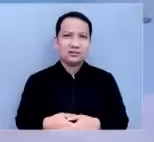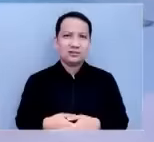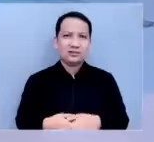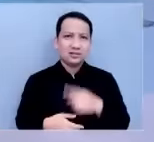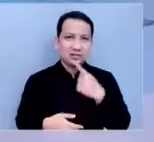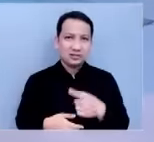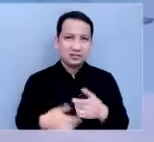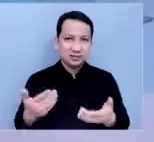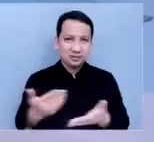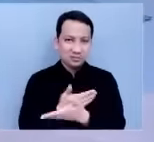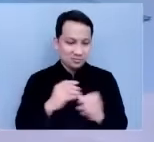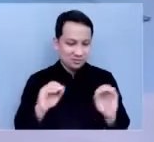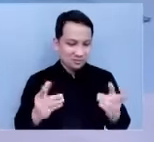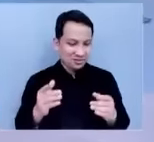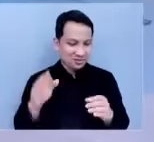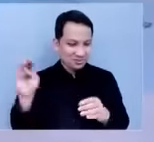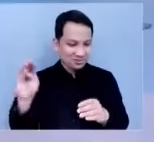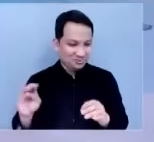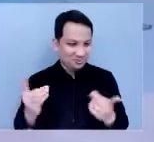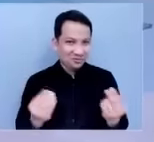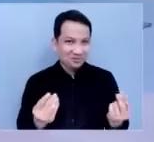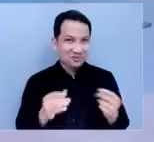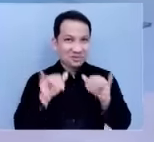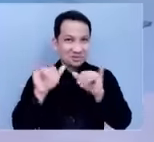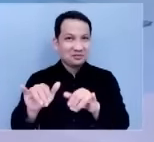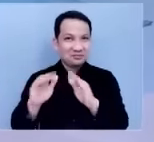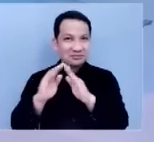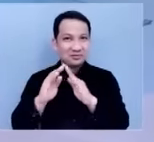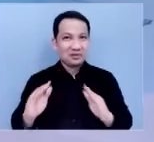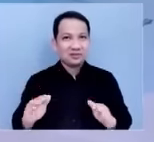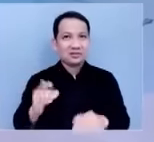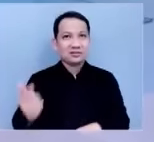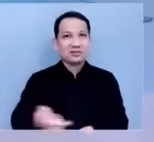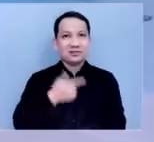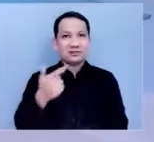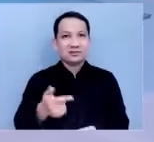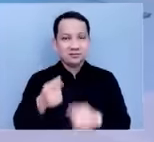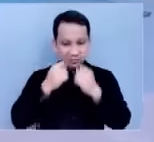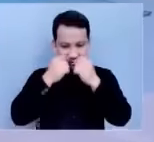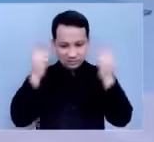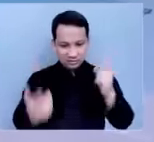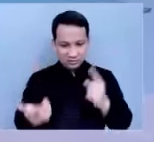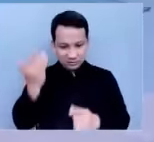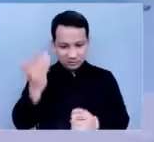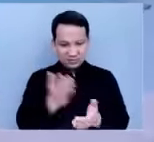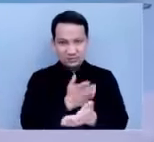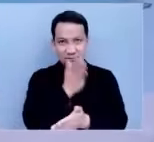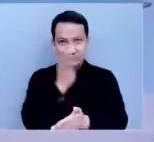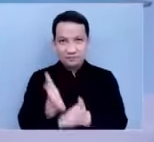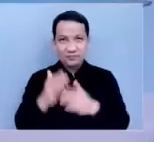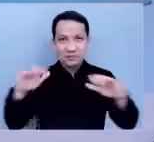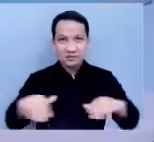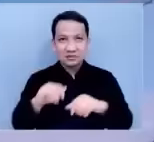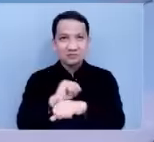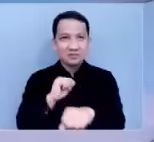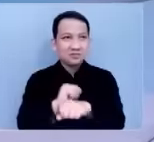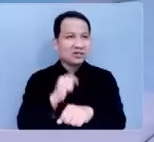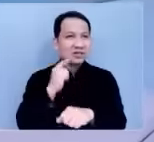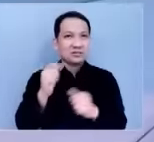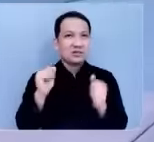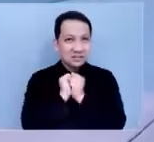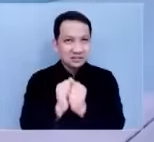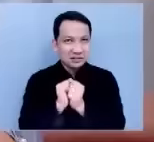Nakakapanibago pala yung walang ginagawa. Nasa bahay lang. Kasi sanay po kami gumising umaga tapos work na ulit. Ganyan,